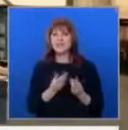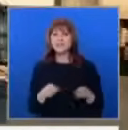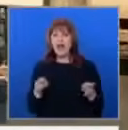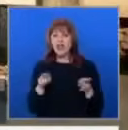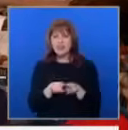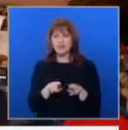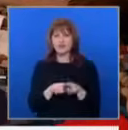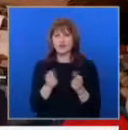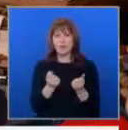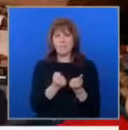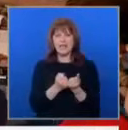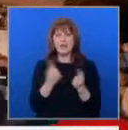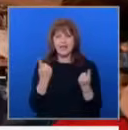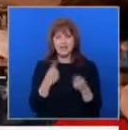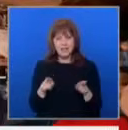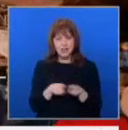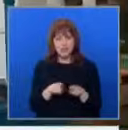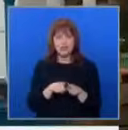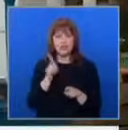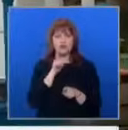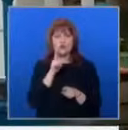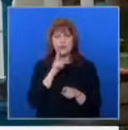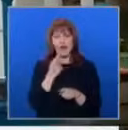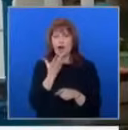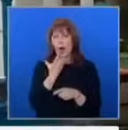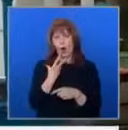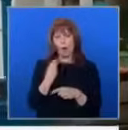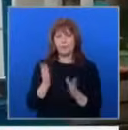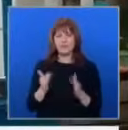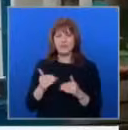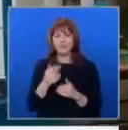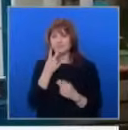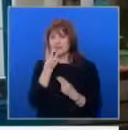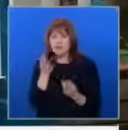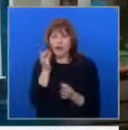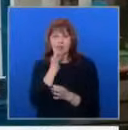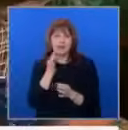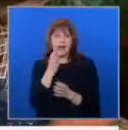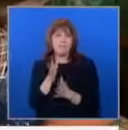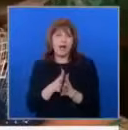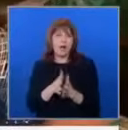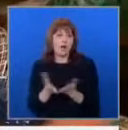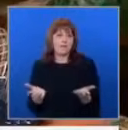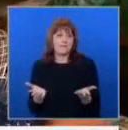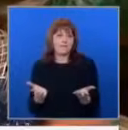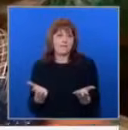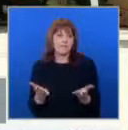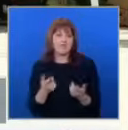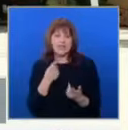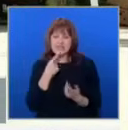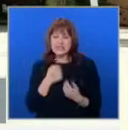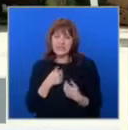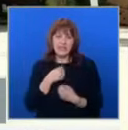от един и същи човек. Знам, че е хубава стоката. Хора няма, както погледнах, целият пазар няма никой. За нас е